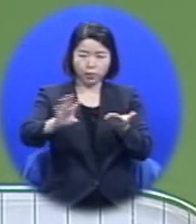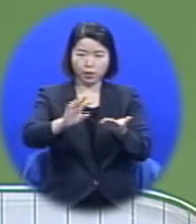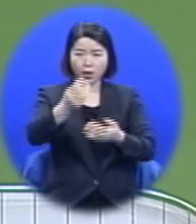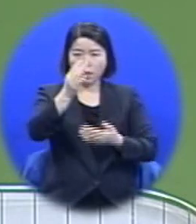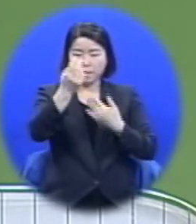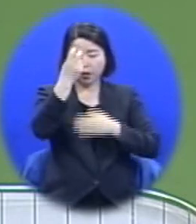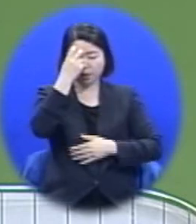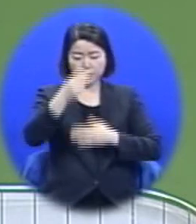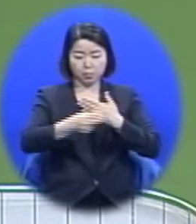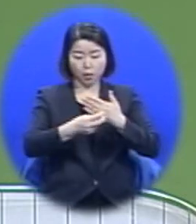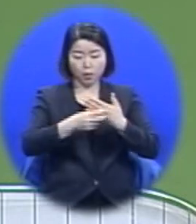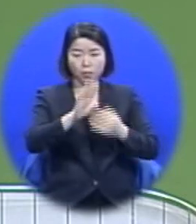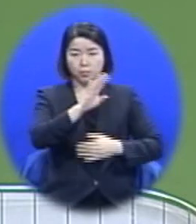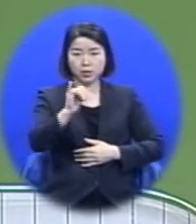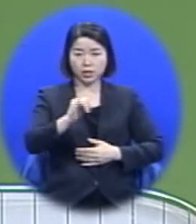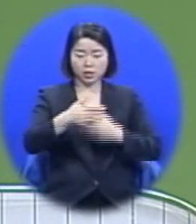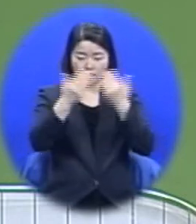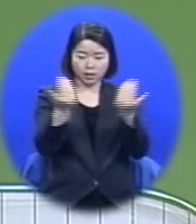없어졌어요